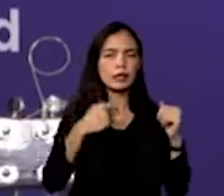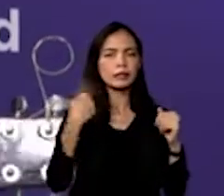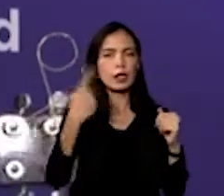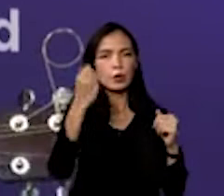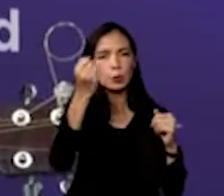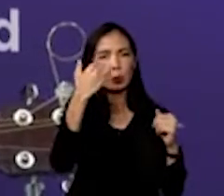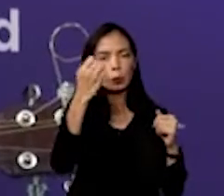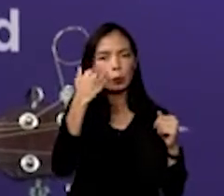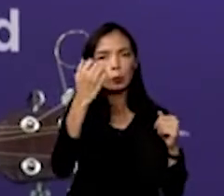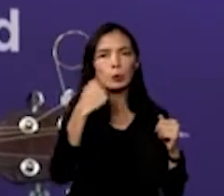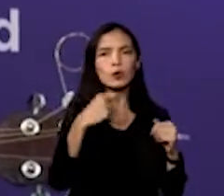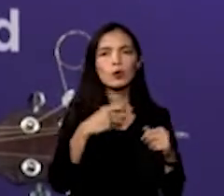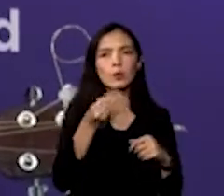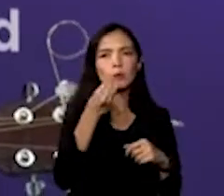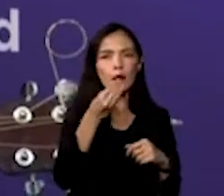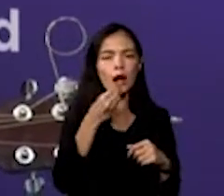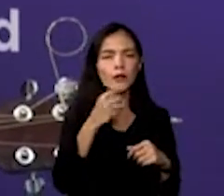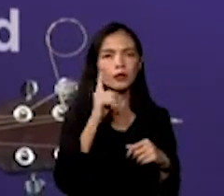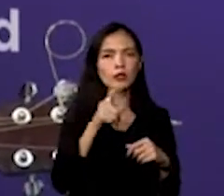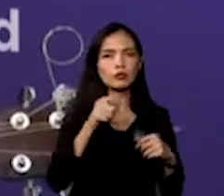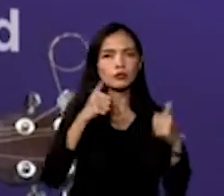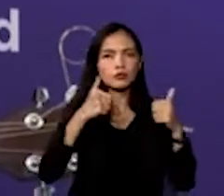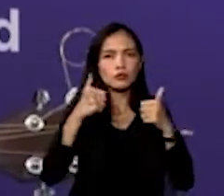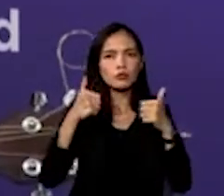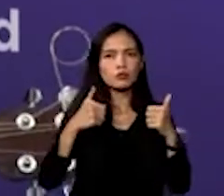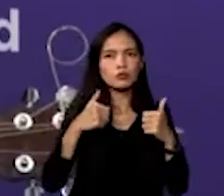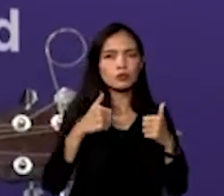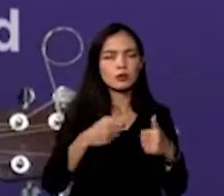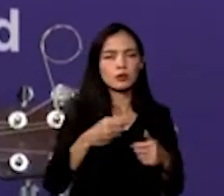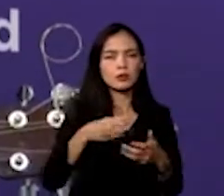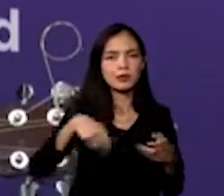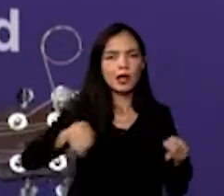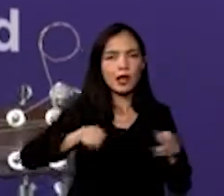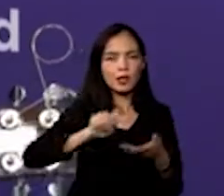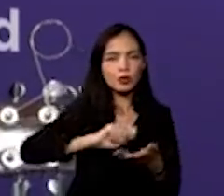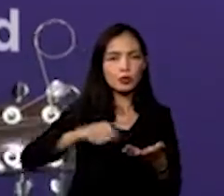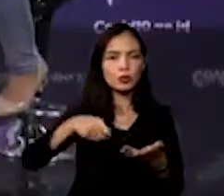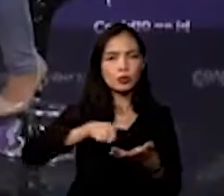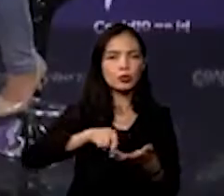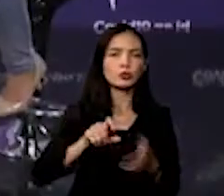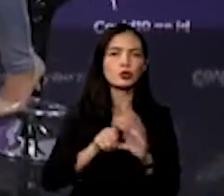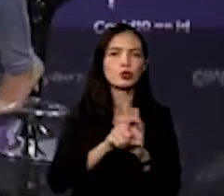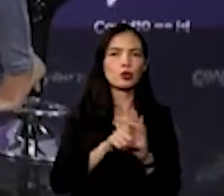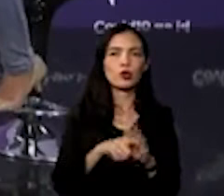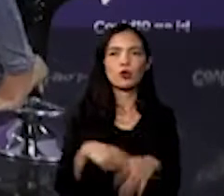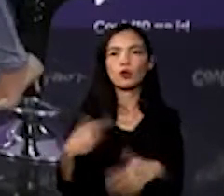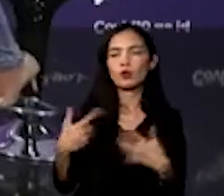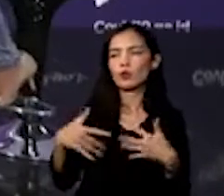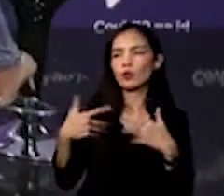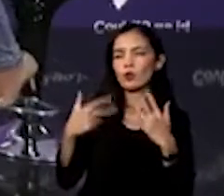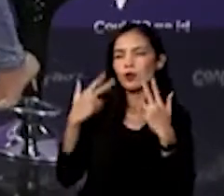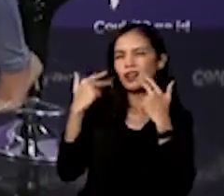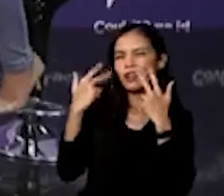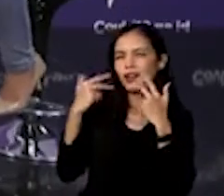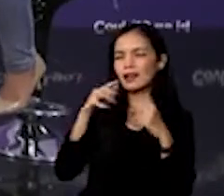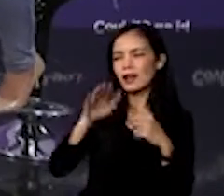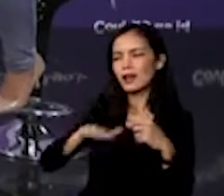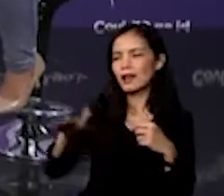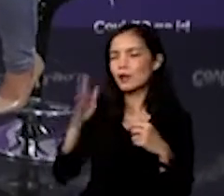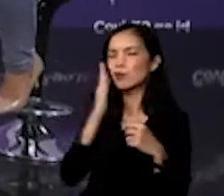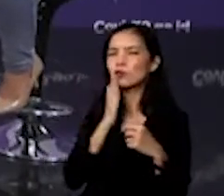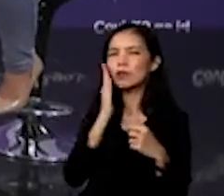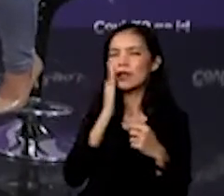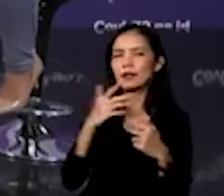meni buat makan makanan yang seat itu yang P ya Luar biasa aduh keren-keren banget Memang nih anak-anak muda ini ya Luar